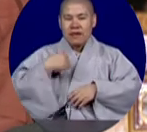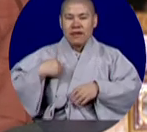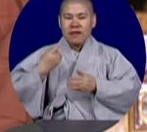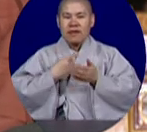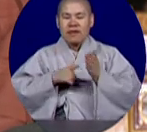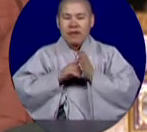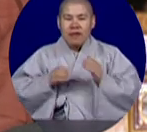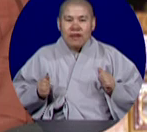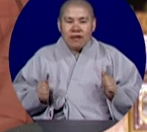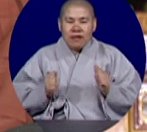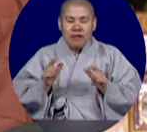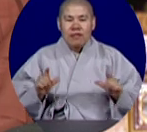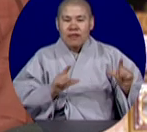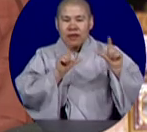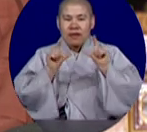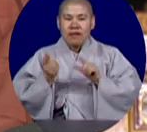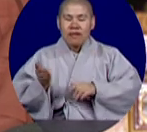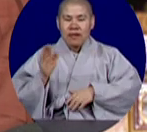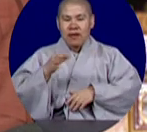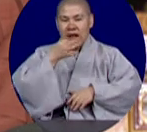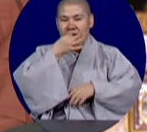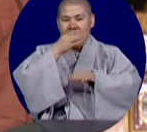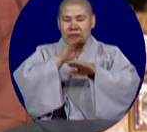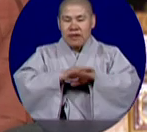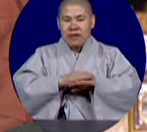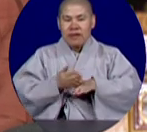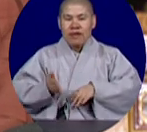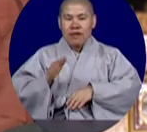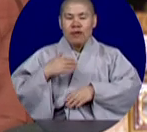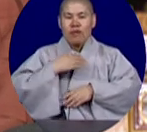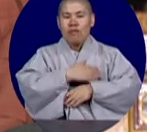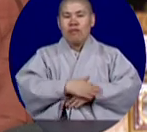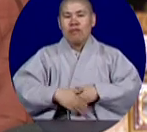열심히 살았는데 탐욕은 남아있는데 몸은 가고